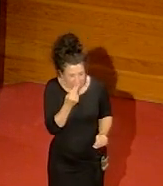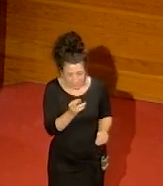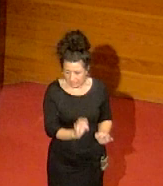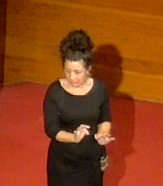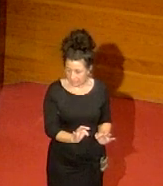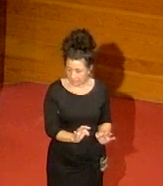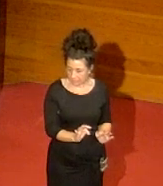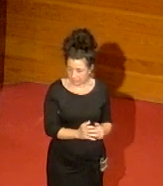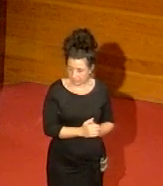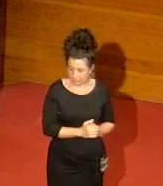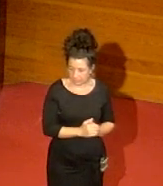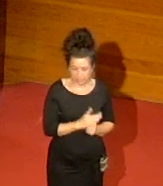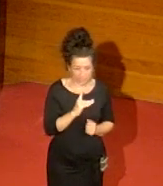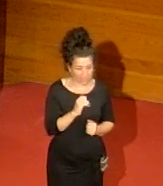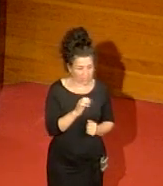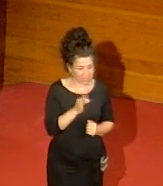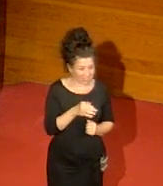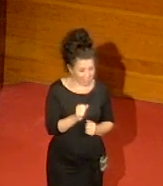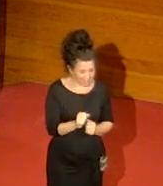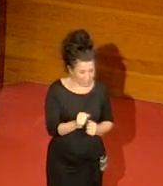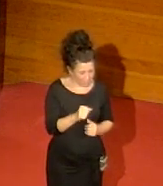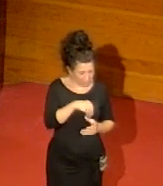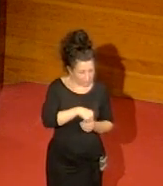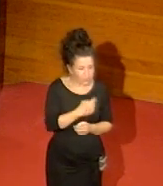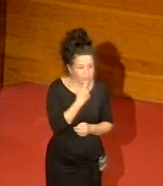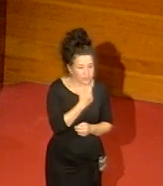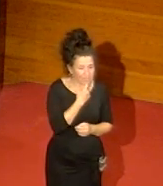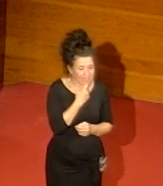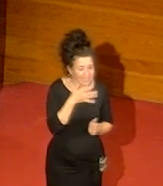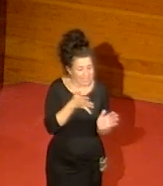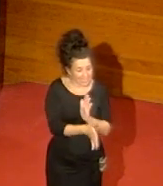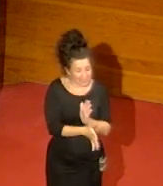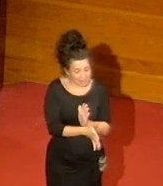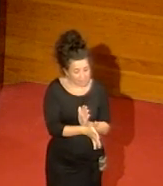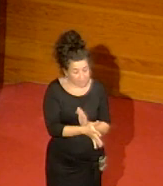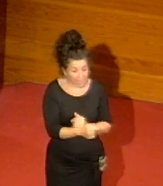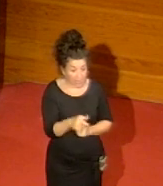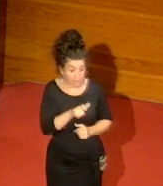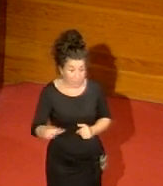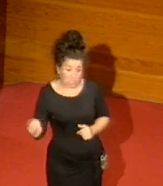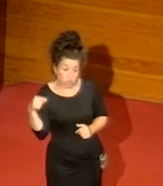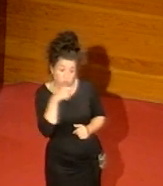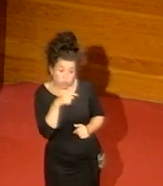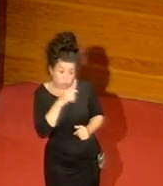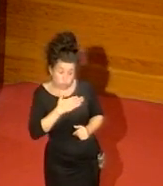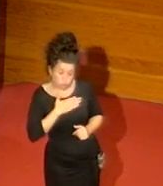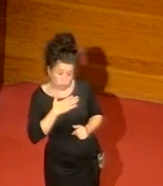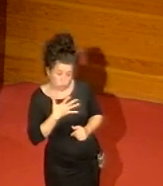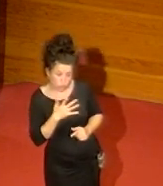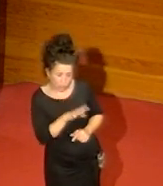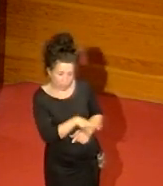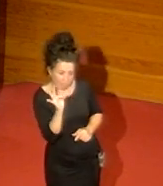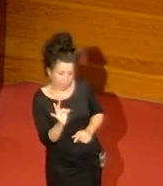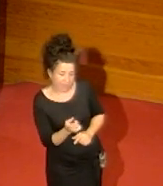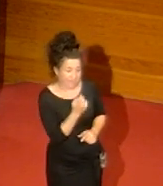datxa bat Finlandian. Finlandian, bizi diren Errusiarrak eta erabaki dutenak Finlandian gelditzea. Eta haiek kontatzen dituzten historiak,